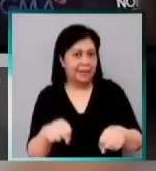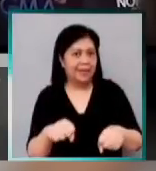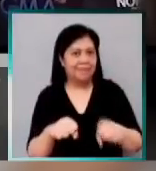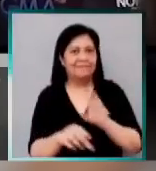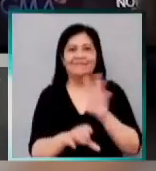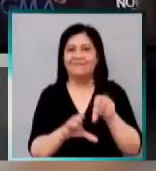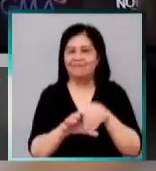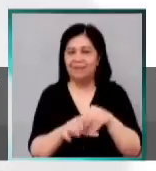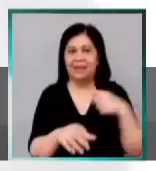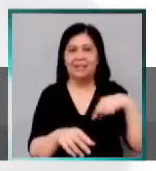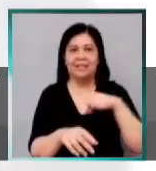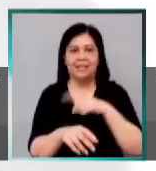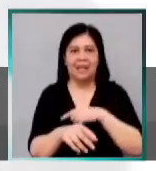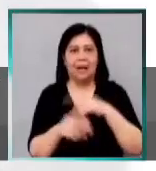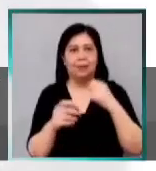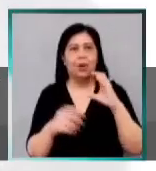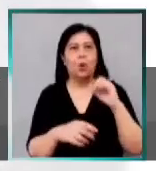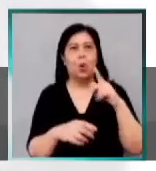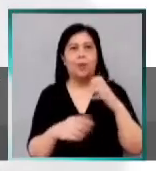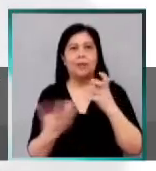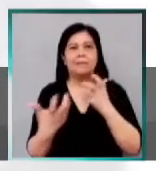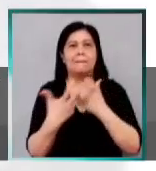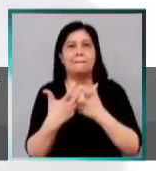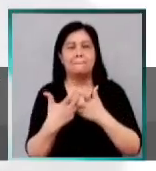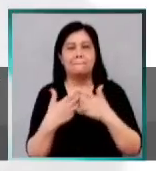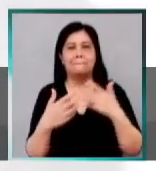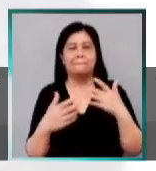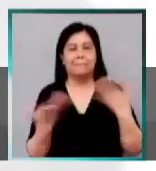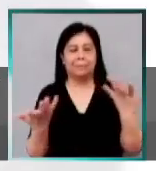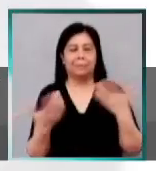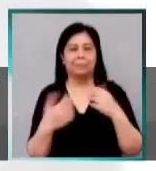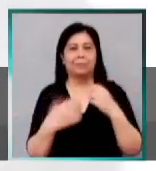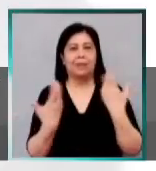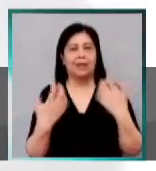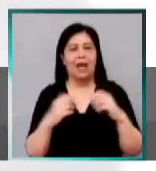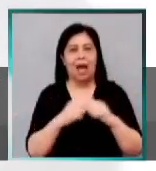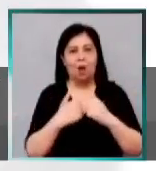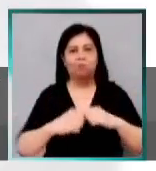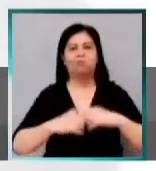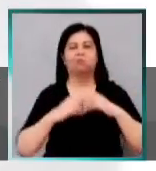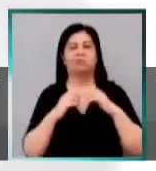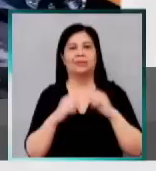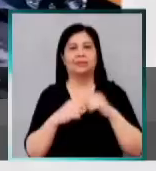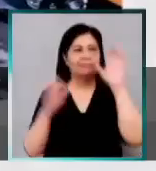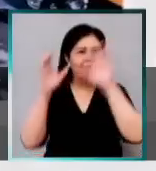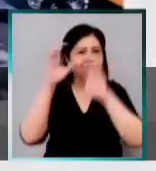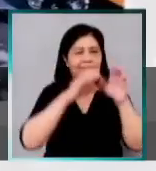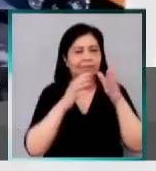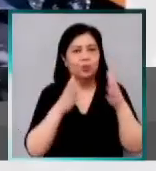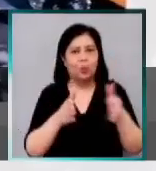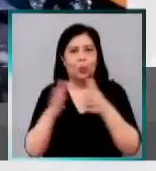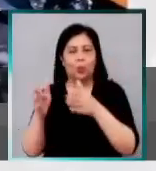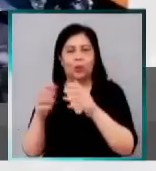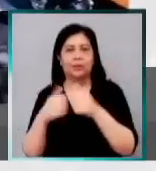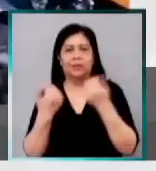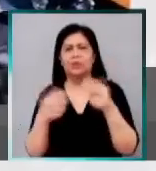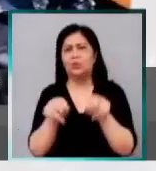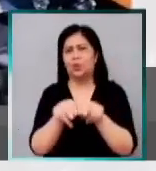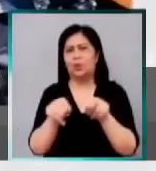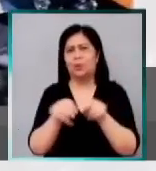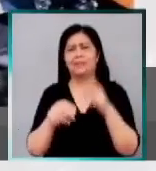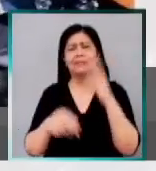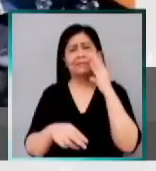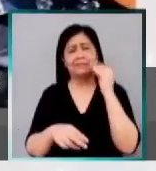our coping mechanism. Mahalagang matukoy natin ang pwede nating pagbalingan ng atensyon, lalo't normal daw ang makaranas ng